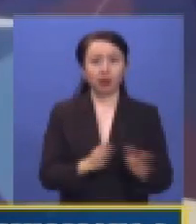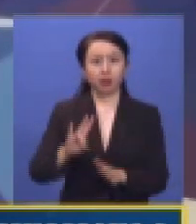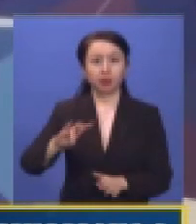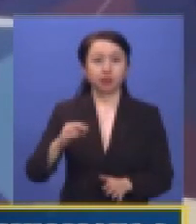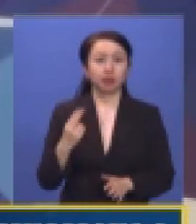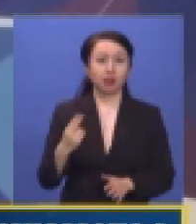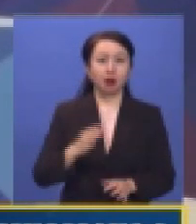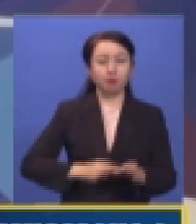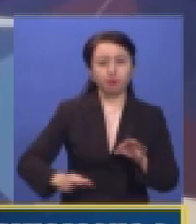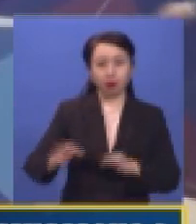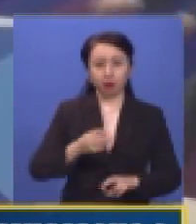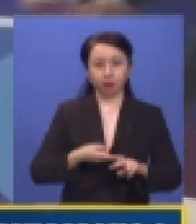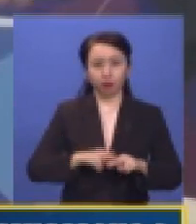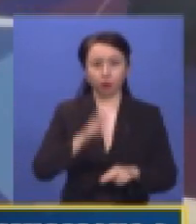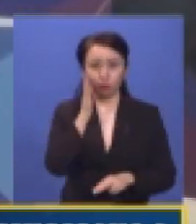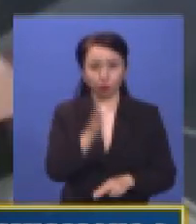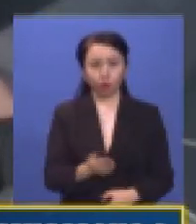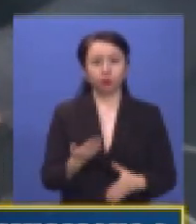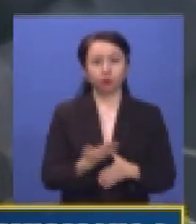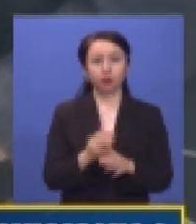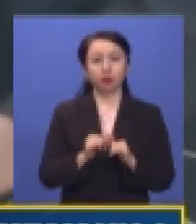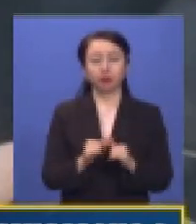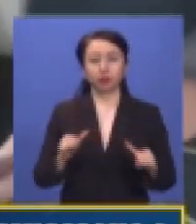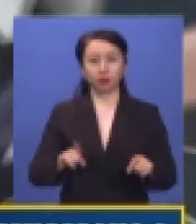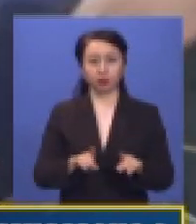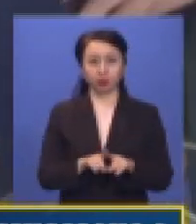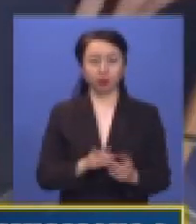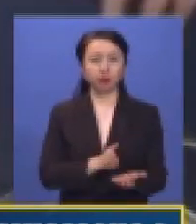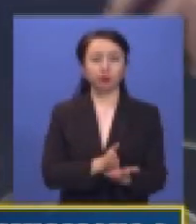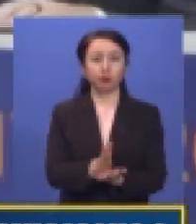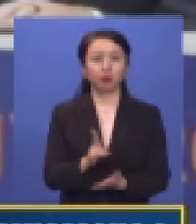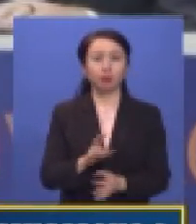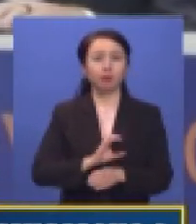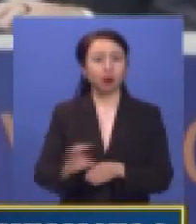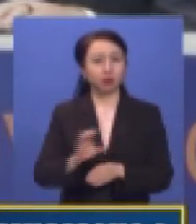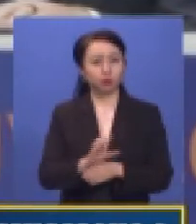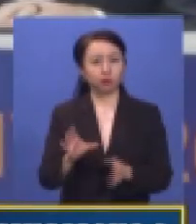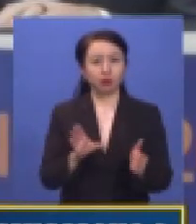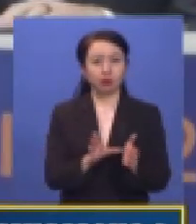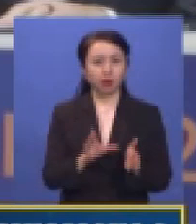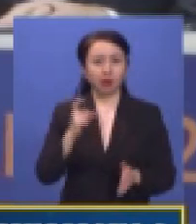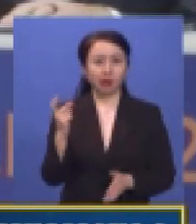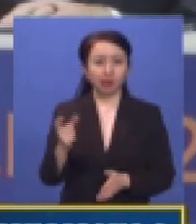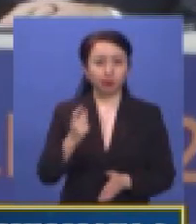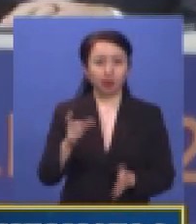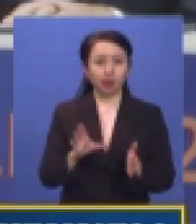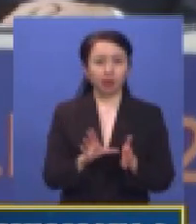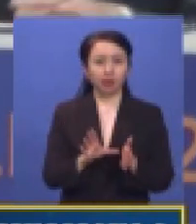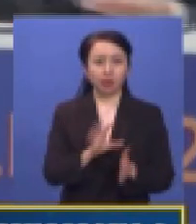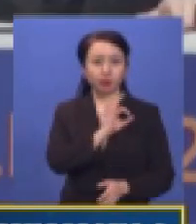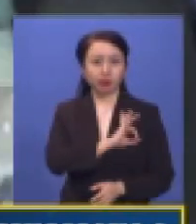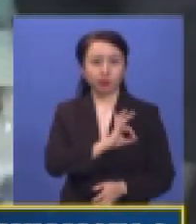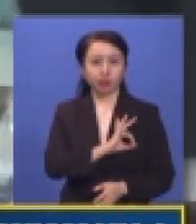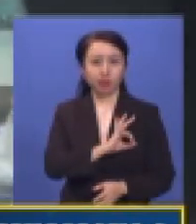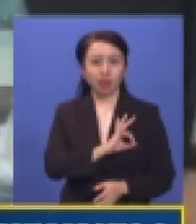ряд национальных проектов, которые будут способствовать продвижению в таких ключевых направлениях, как производство энергии, экономичное